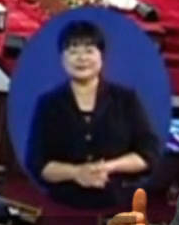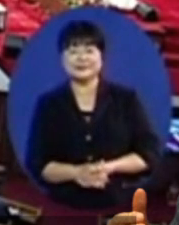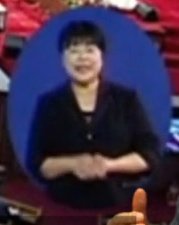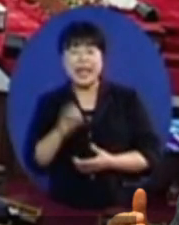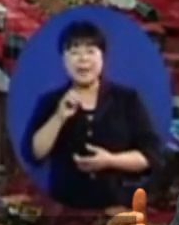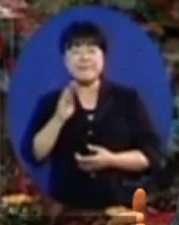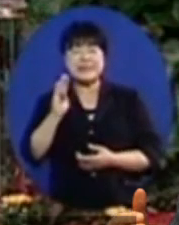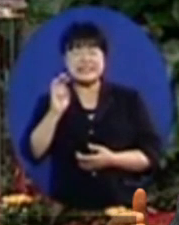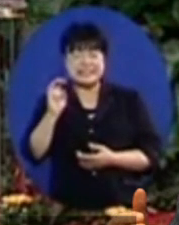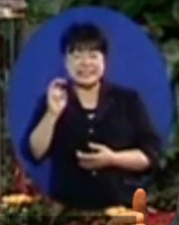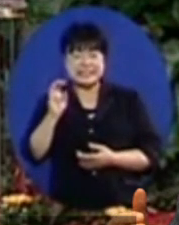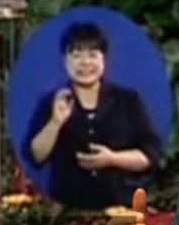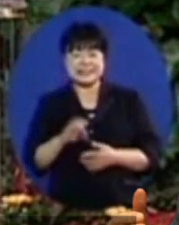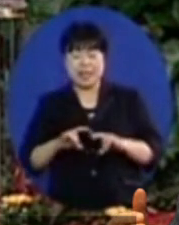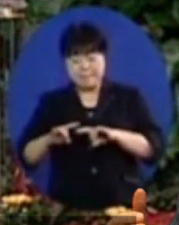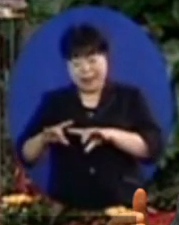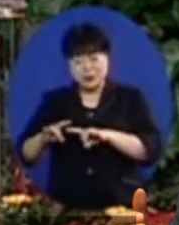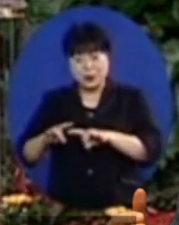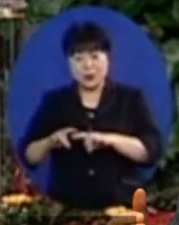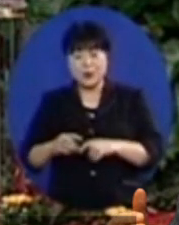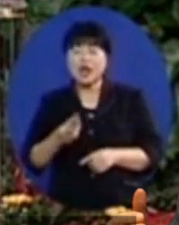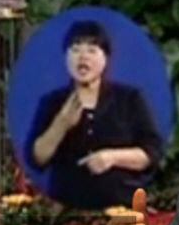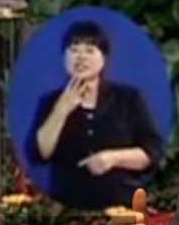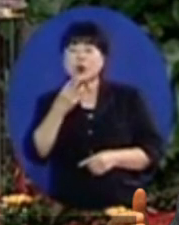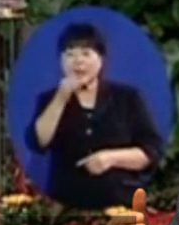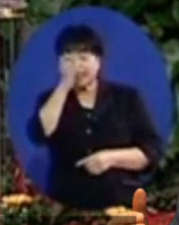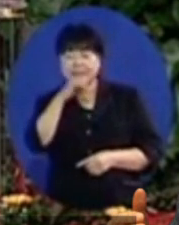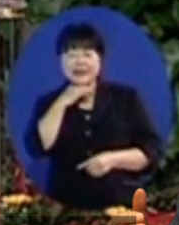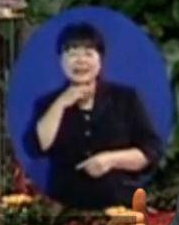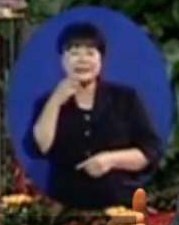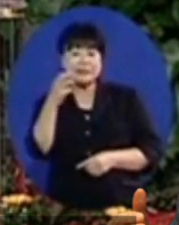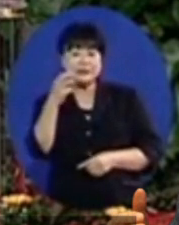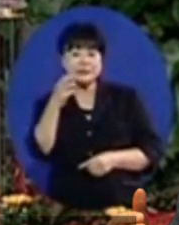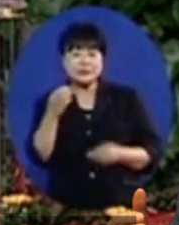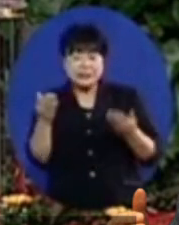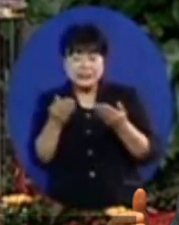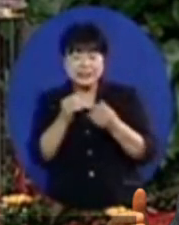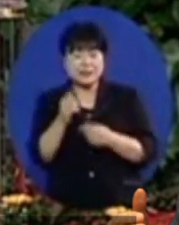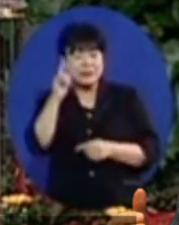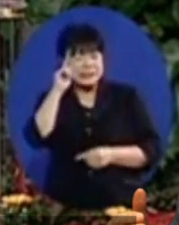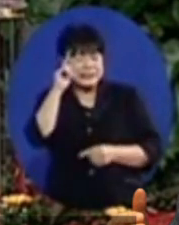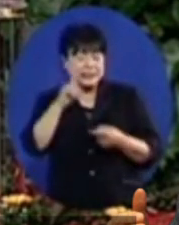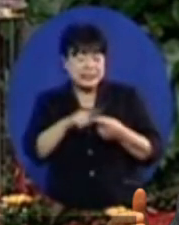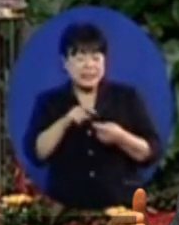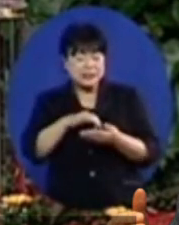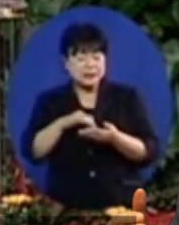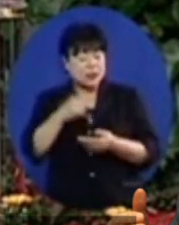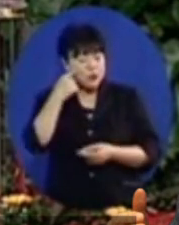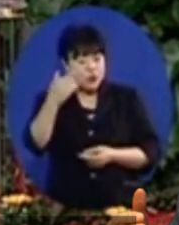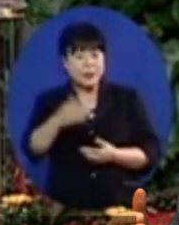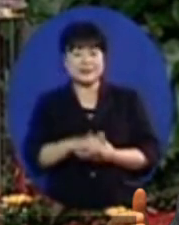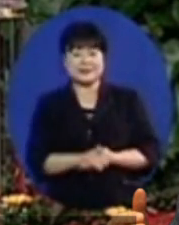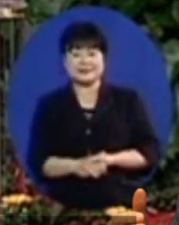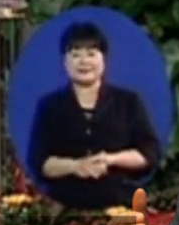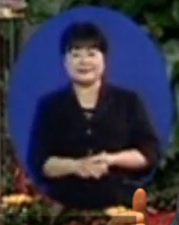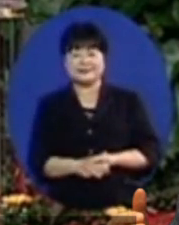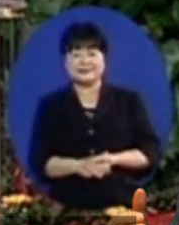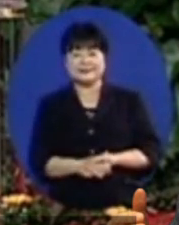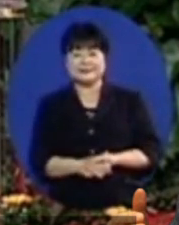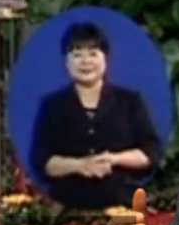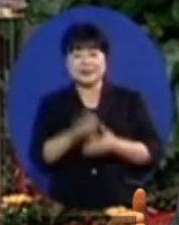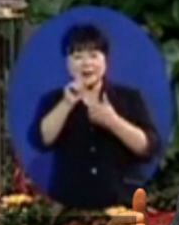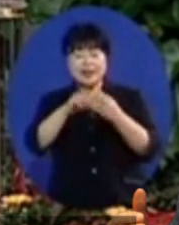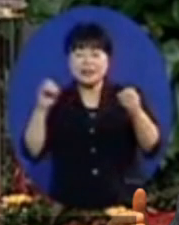방송에서 서울에 거주하고 있는 30대 직장인들에게 스트레스에 관한 설문조사를 한 적이 있습니다.